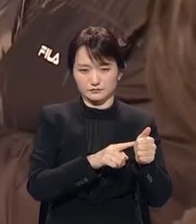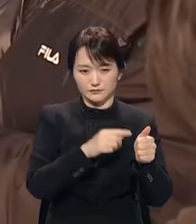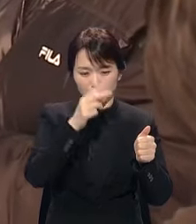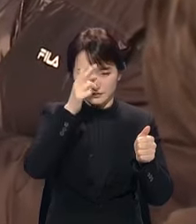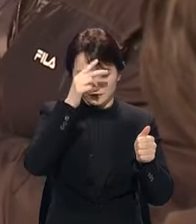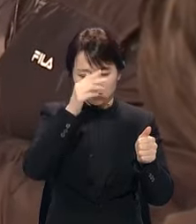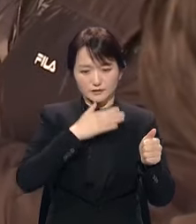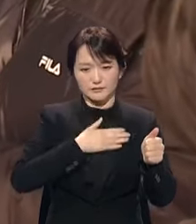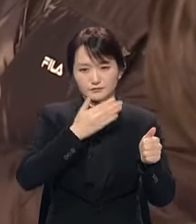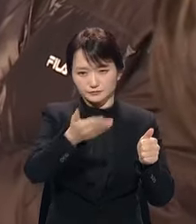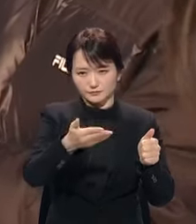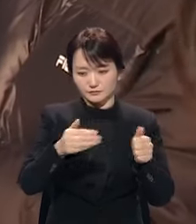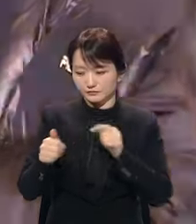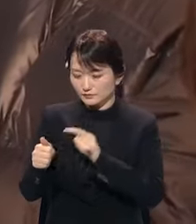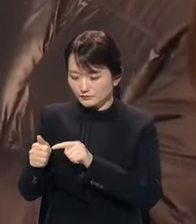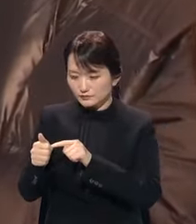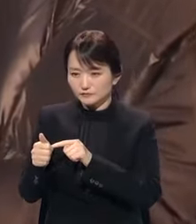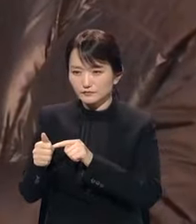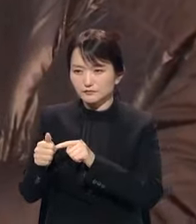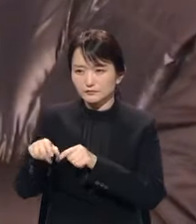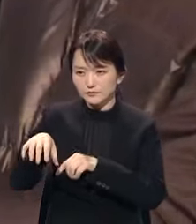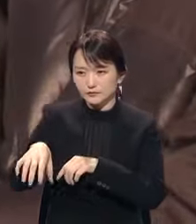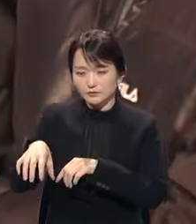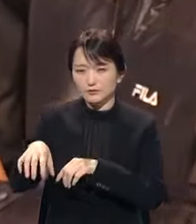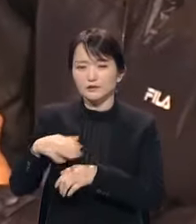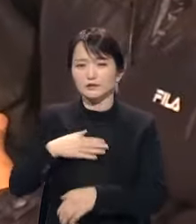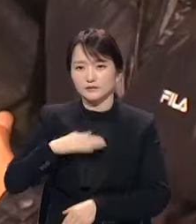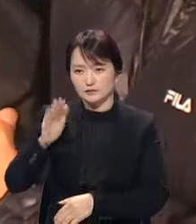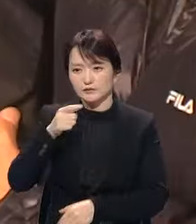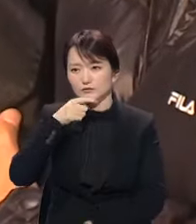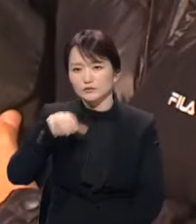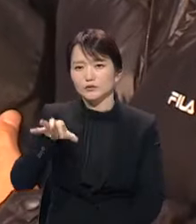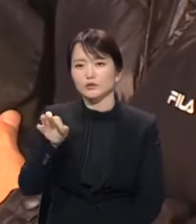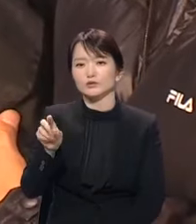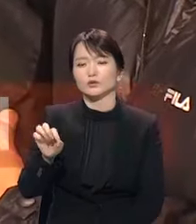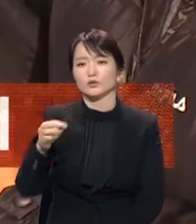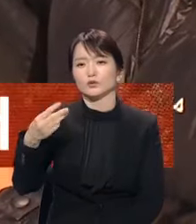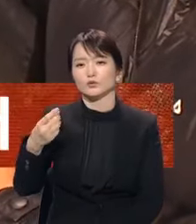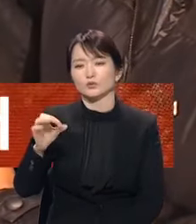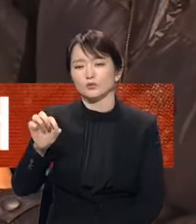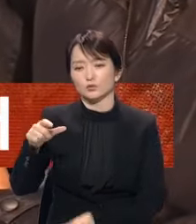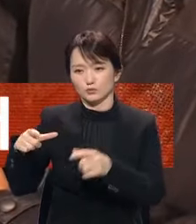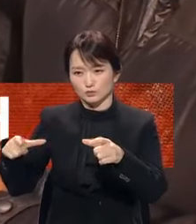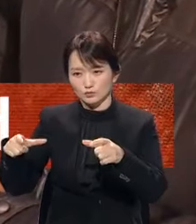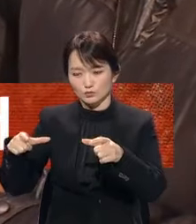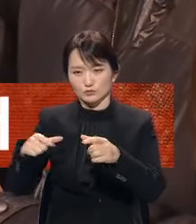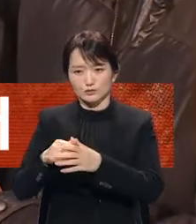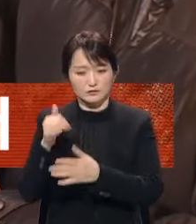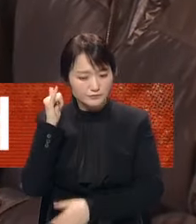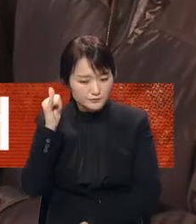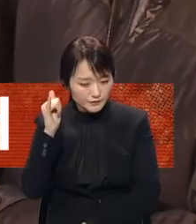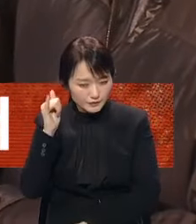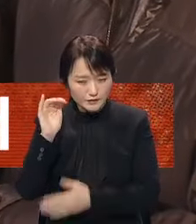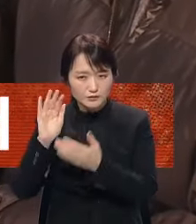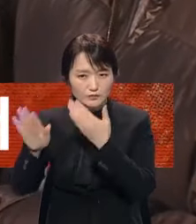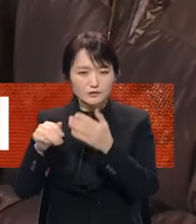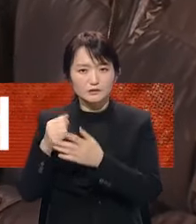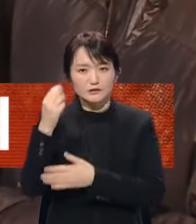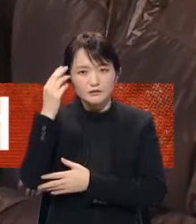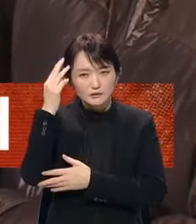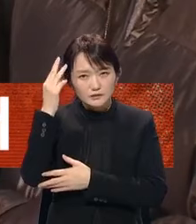위치를 파악을 했습니다. 결국 이 김 씨는 수원 영통구인 한 공중전화 부스에서 범행을 저지르고 난 이후 약 4일